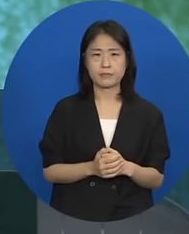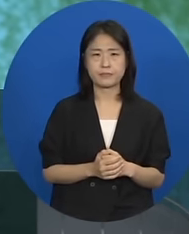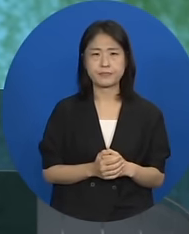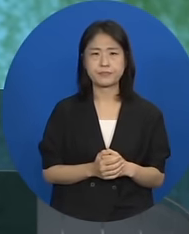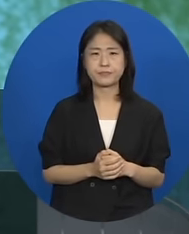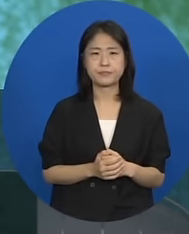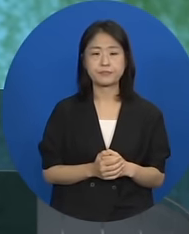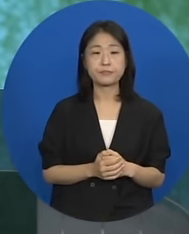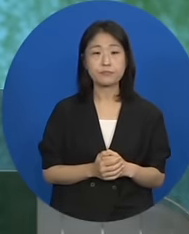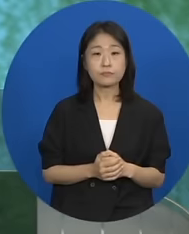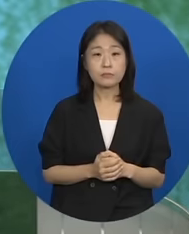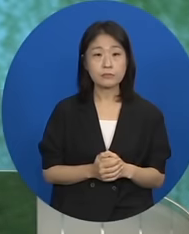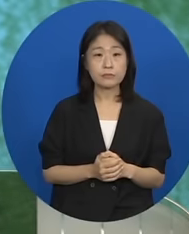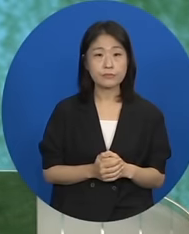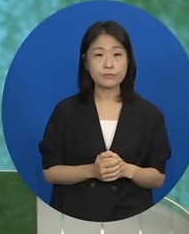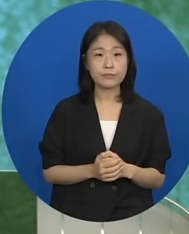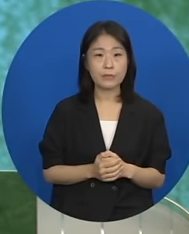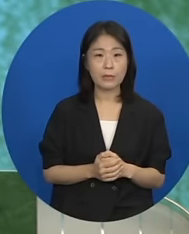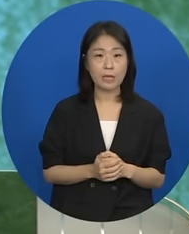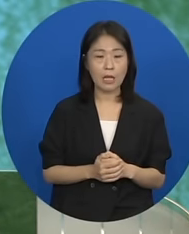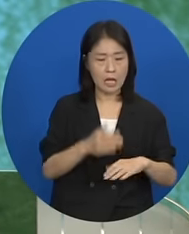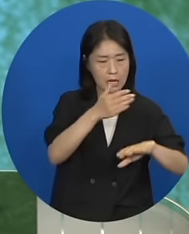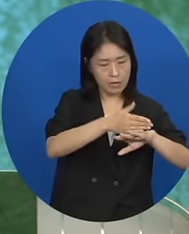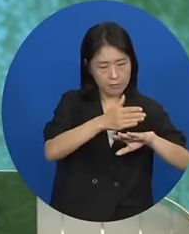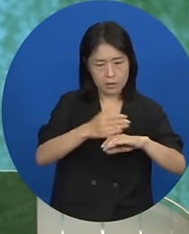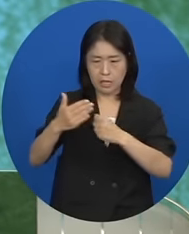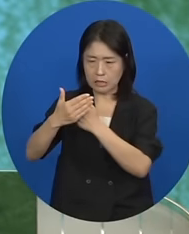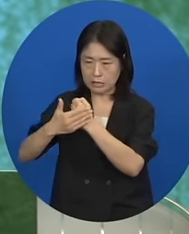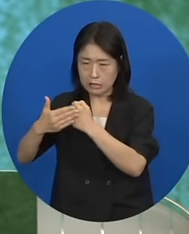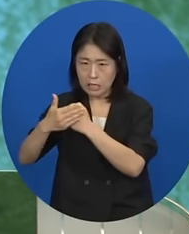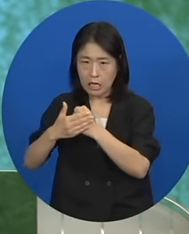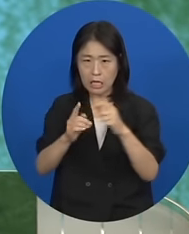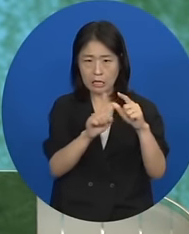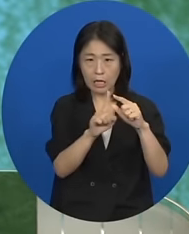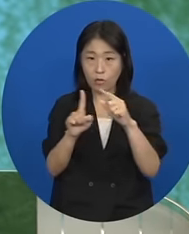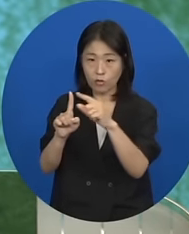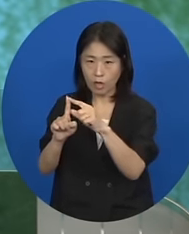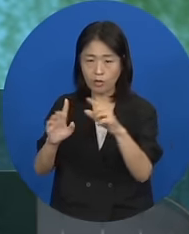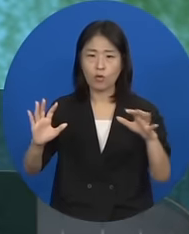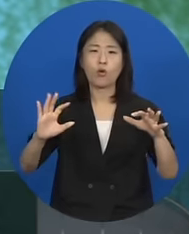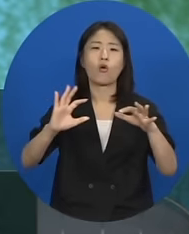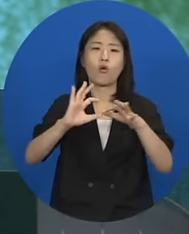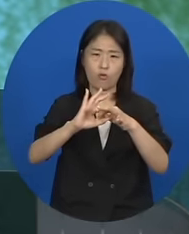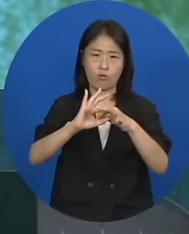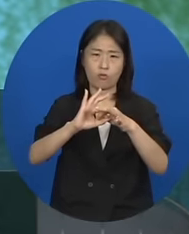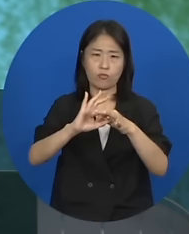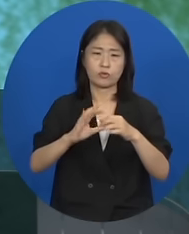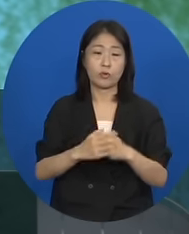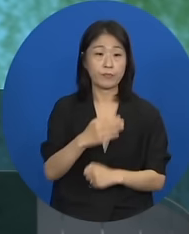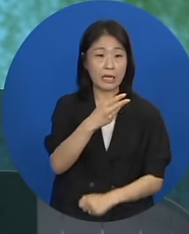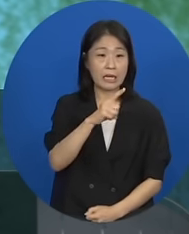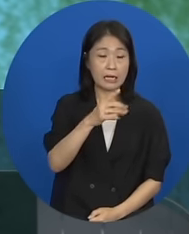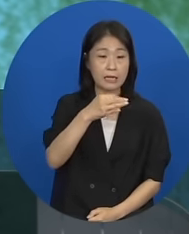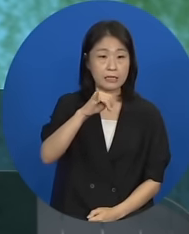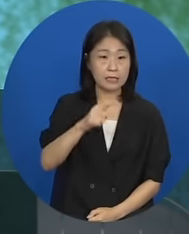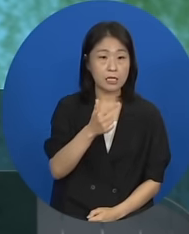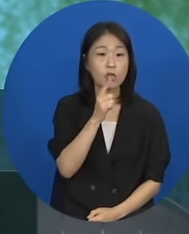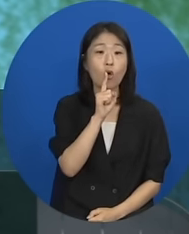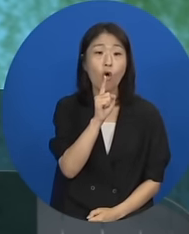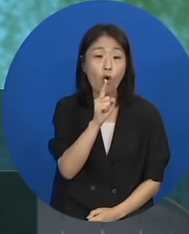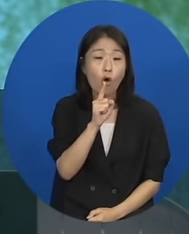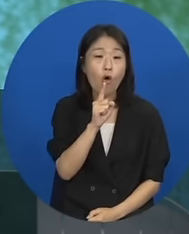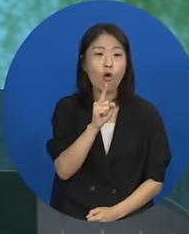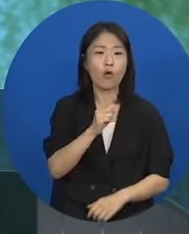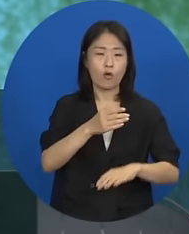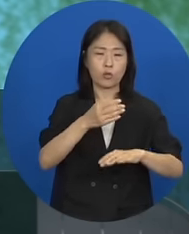거예요 그래서이 두 단어가 긴밀하게 연결되어 있어요 라틴어의 감사가 스라고 되어 있어요 그라투스 여기에서 영어의